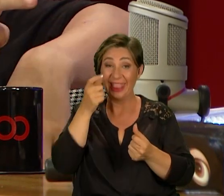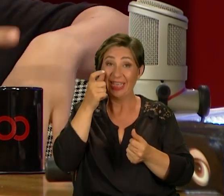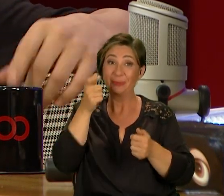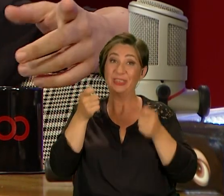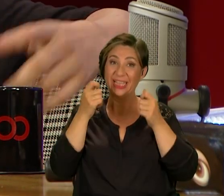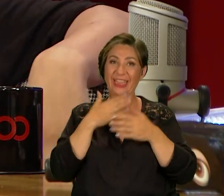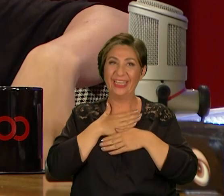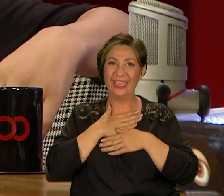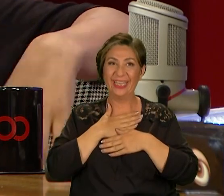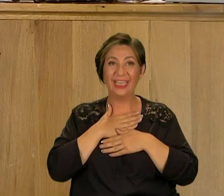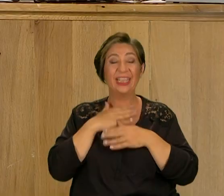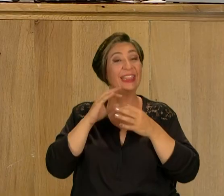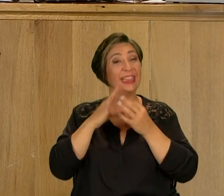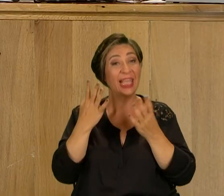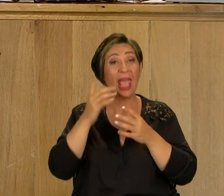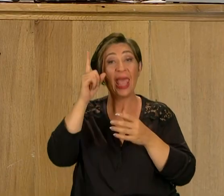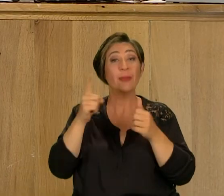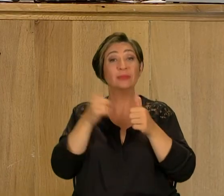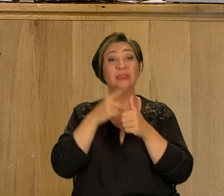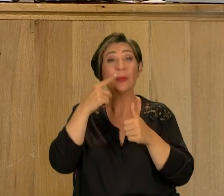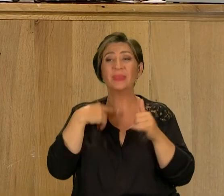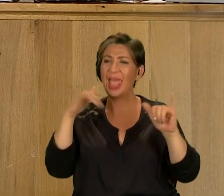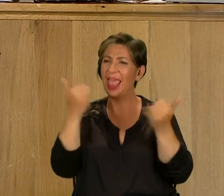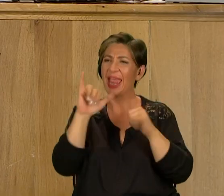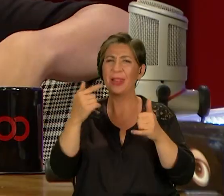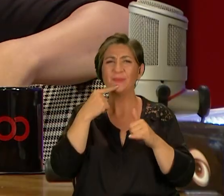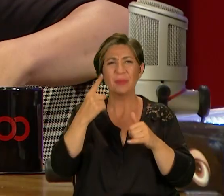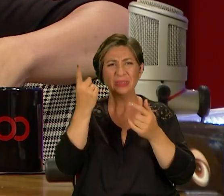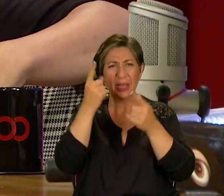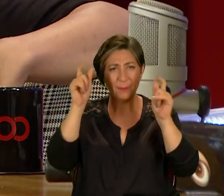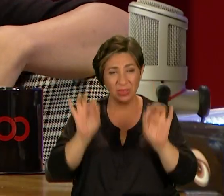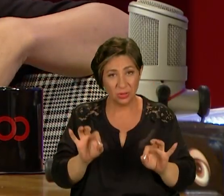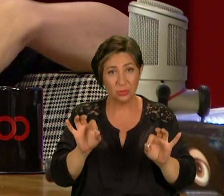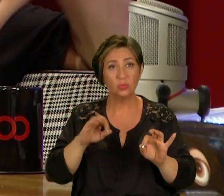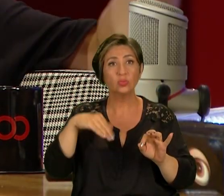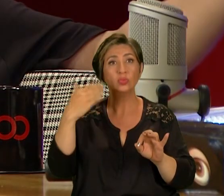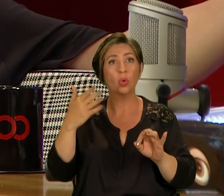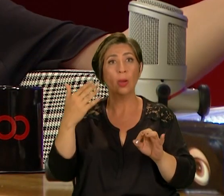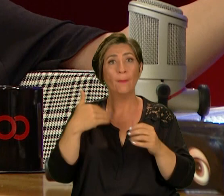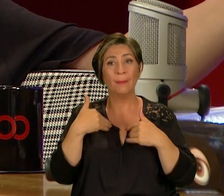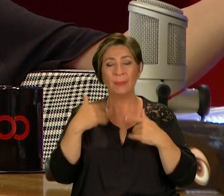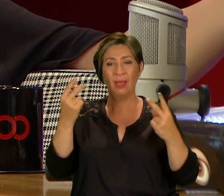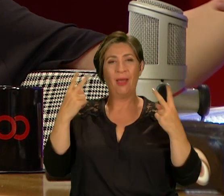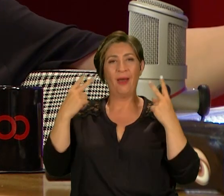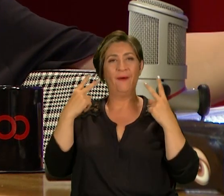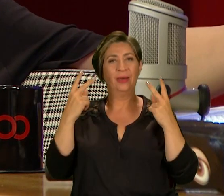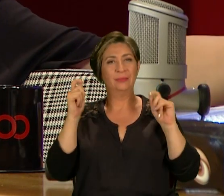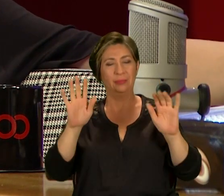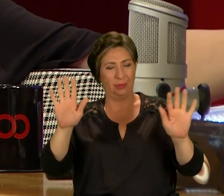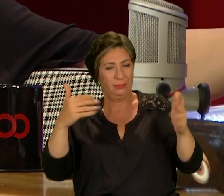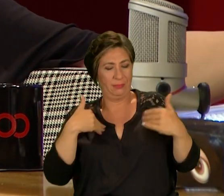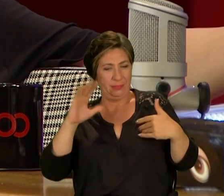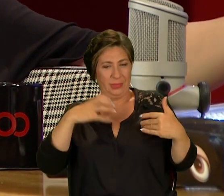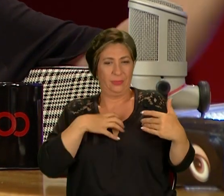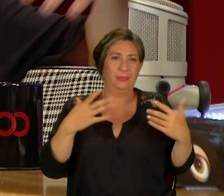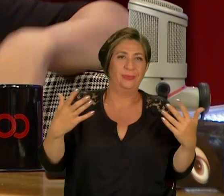çekti. Evet. Çünkü dedim ya en başında biz eğlenelim diye bir şeylere başlamıştık. Sonra ben de bir havaya girmedim diye yani bir dakika ya bir